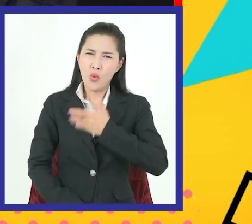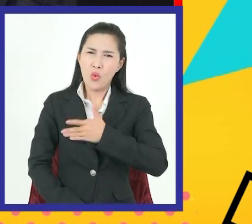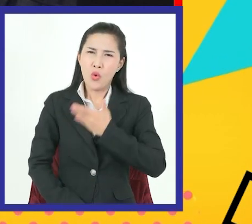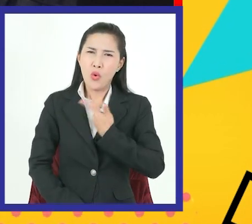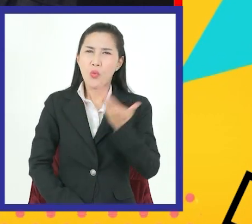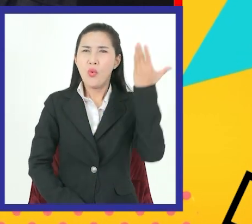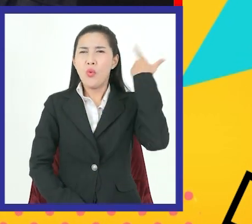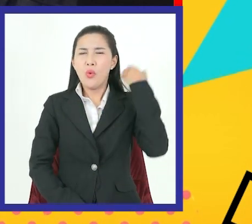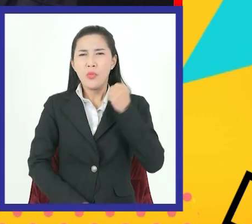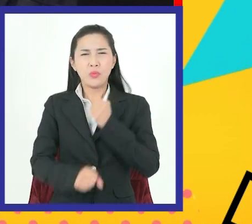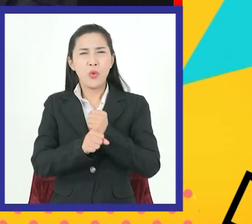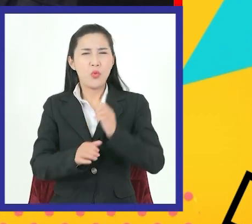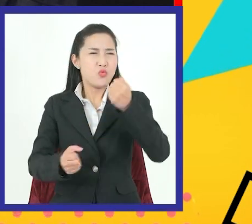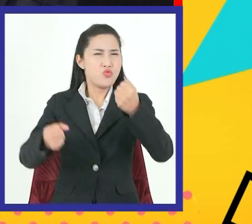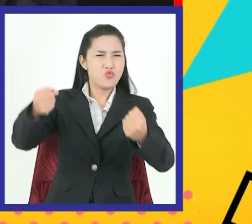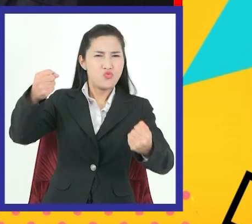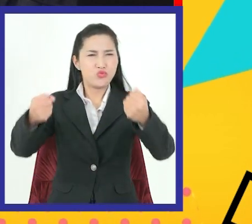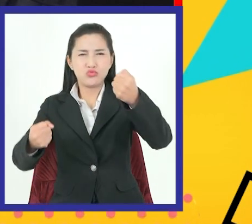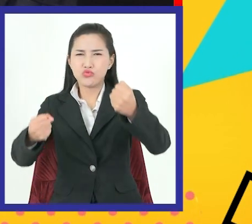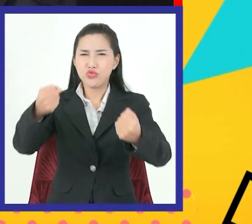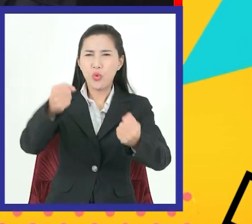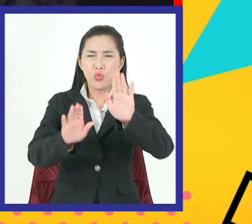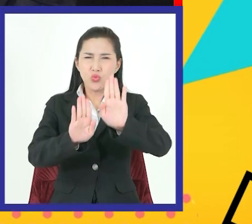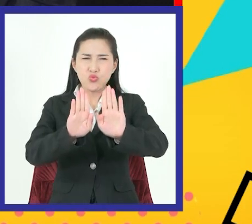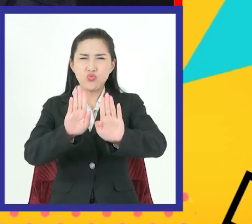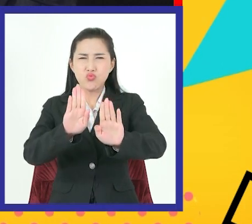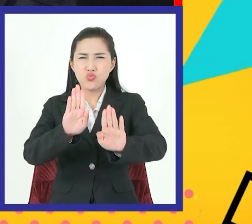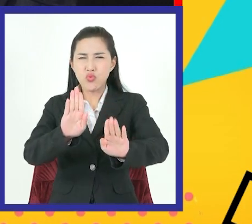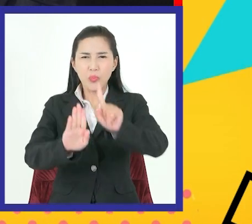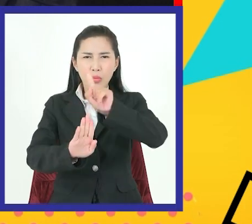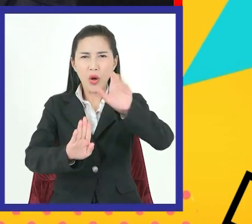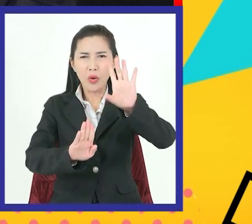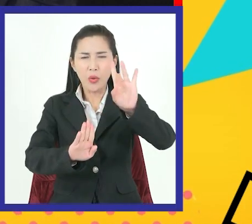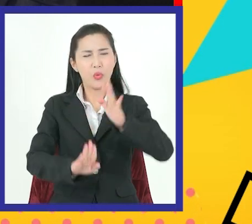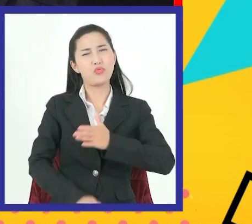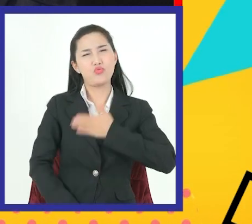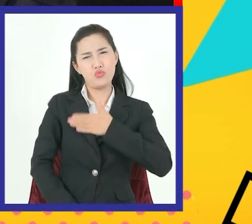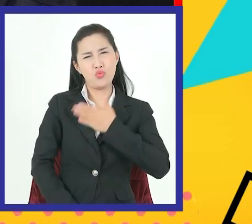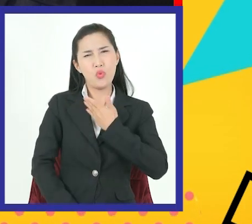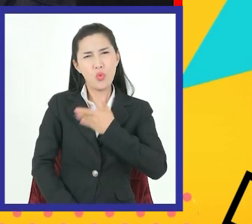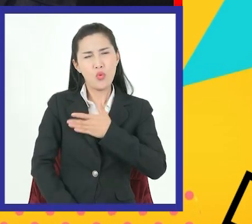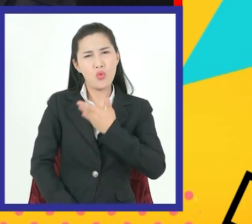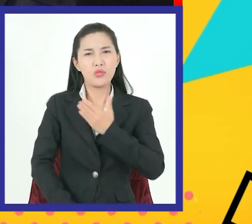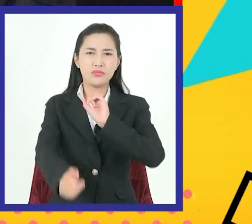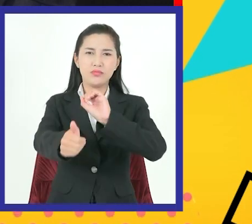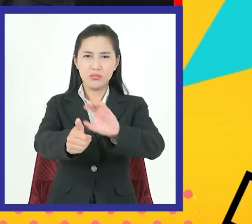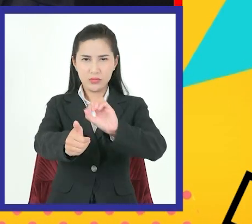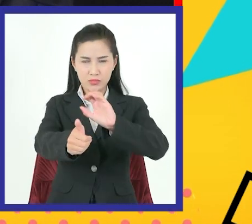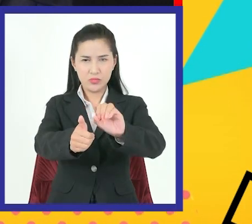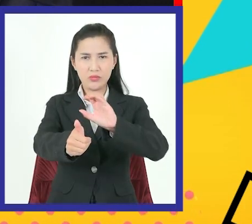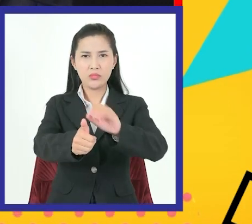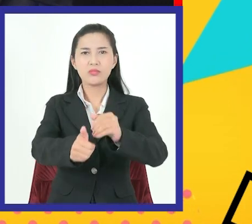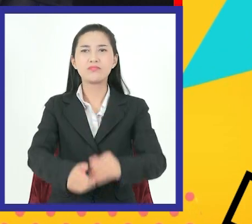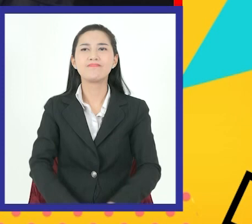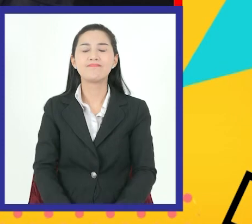เสร็จเมื่อวานนี้ผมเป็นคนที่ขับเครื่องบินครีบนะเหยียบไปนี่ 180ใจร้อนแนะนำนิดนึงท่าน